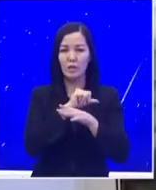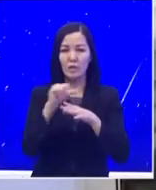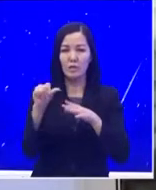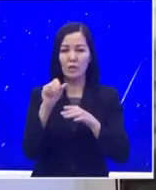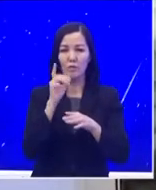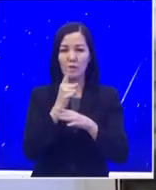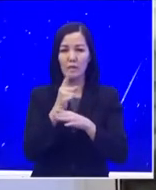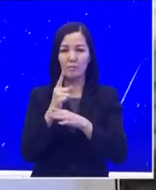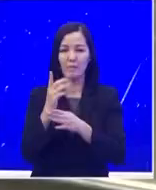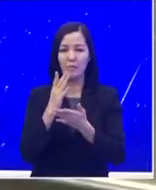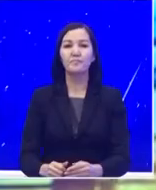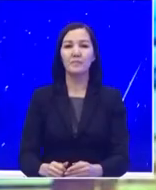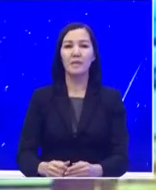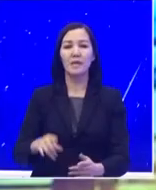отыр.